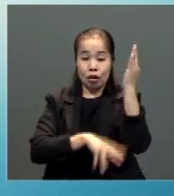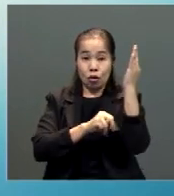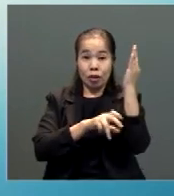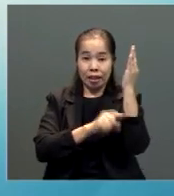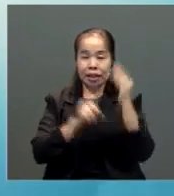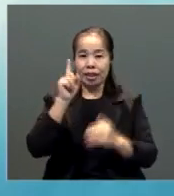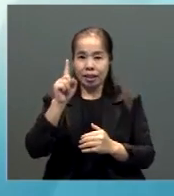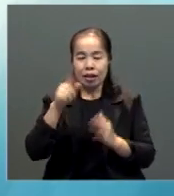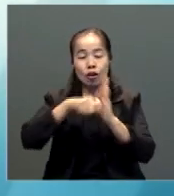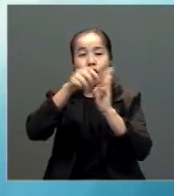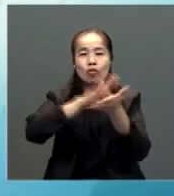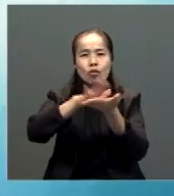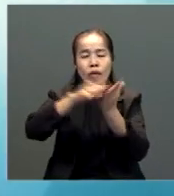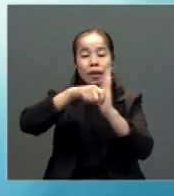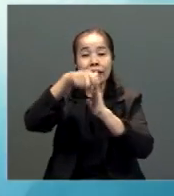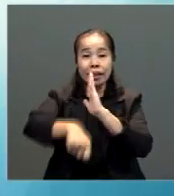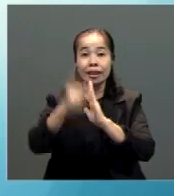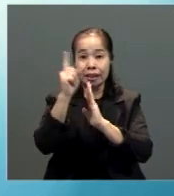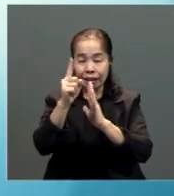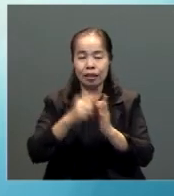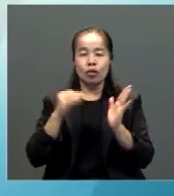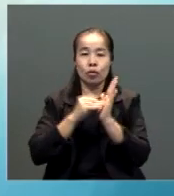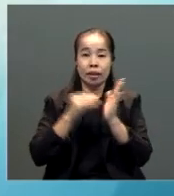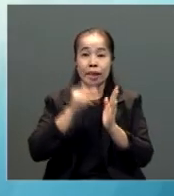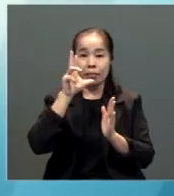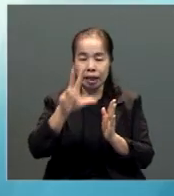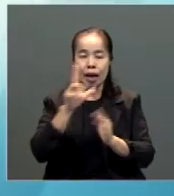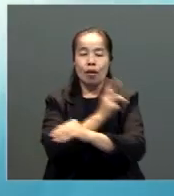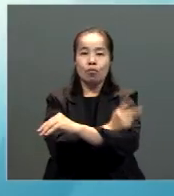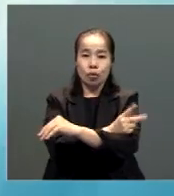รายนี้ว่าเป็นอย่างไรนะครับก็พบว่าเป็นกลุ่มก้อนที่เกิดขึ้นที่จังหวัดนครราชสีมากรุงเทพนครสมานี่หนึ่งคนนะครับกรุงเทพฯ3คนแล้วก็ภูเก็ตอีก 3